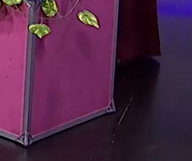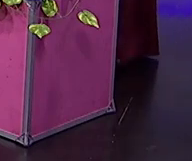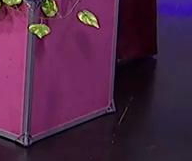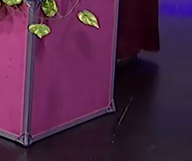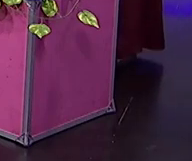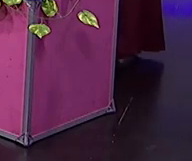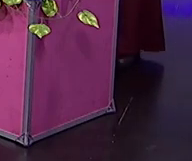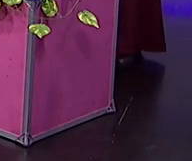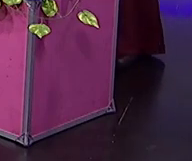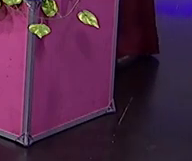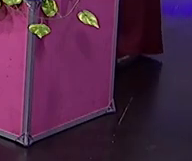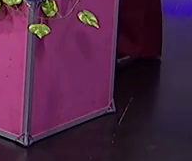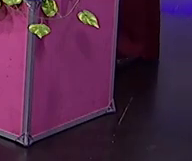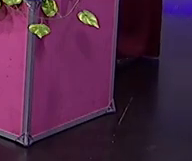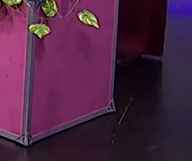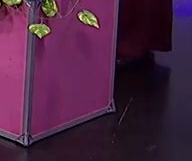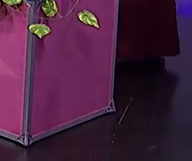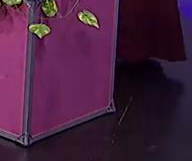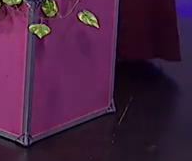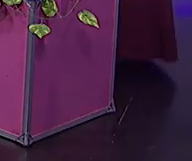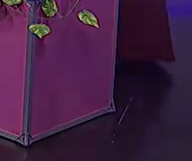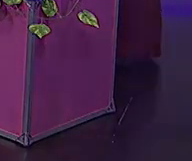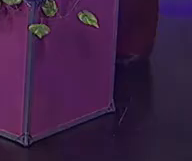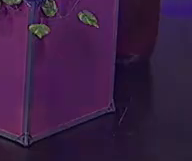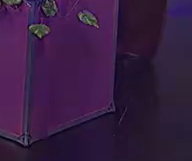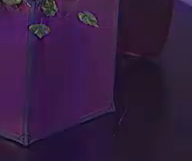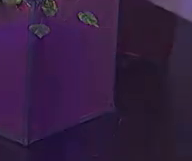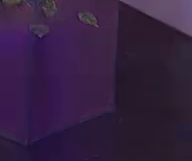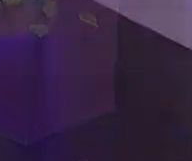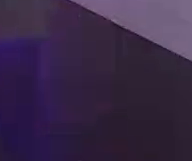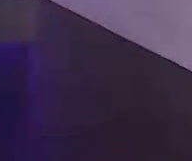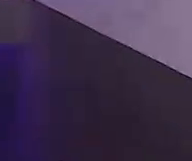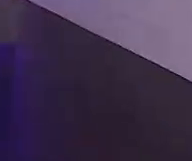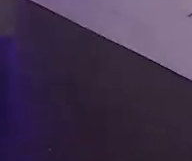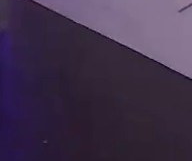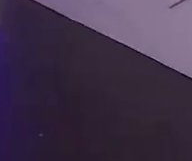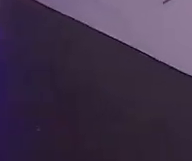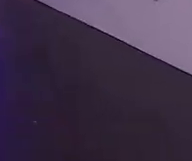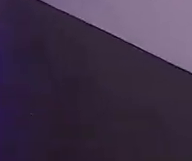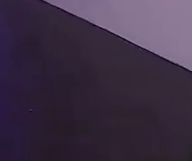sebatang pokok. Masuk. Belum lagi. Belum masuk lagi.